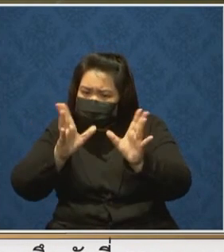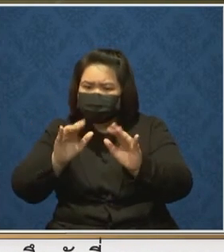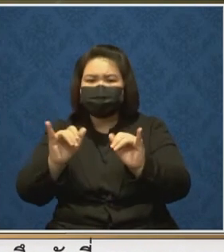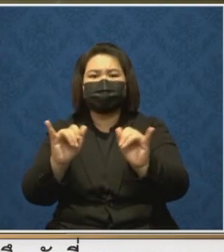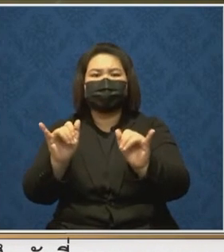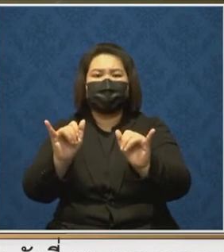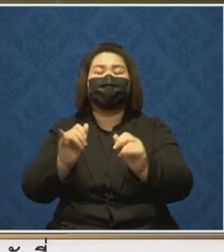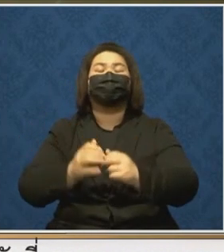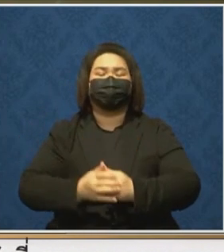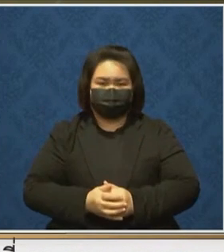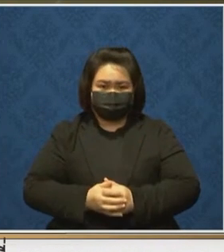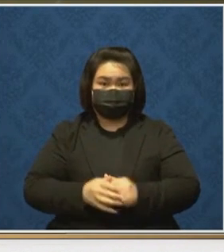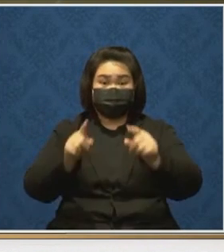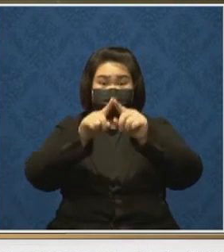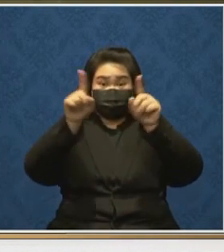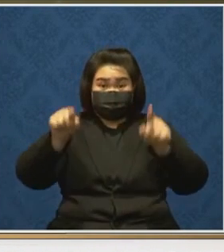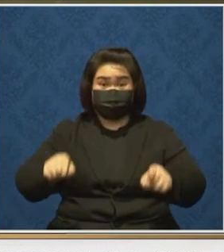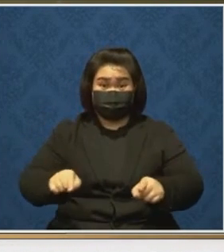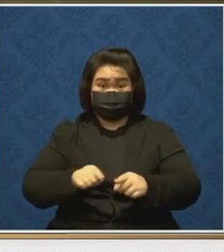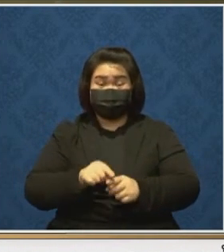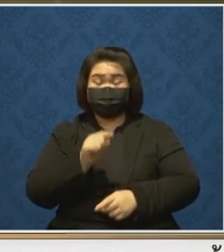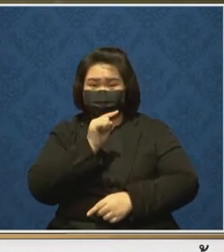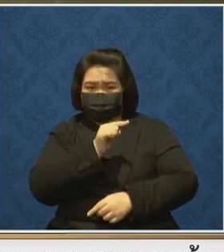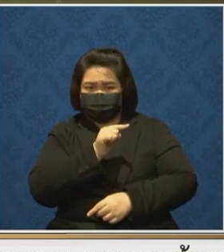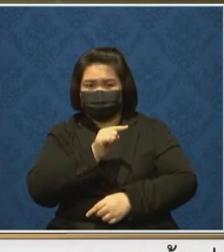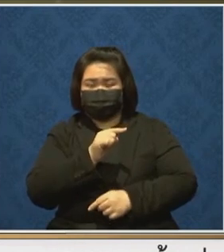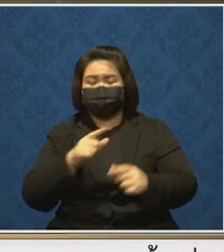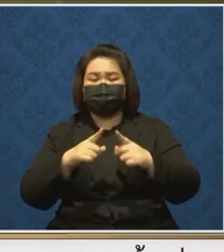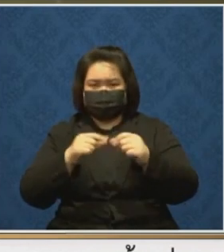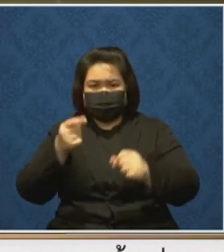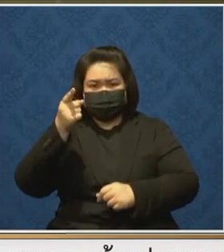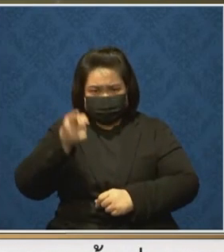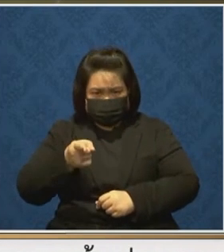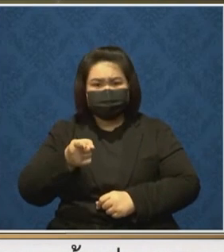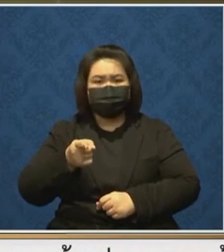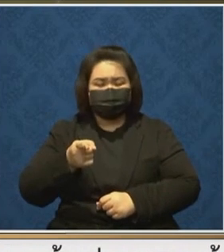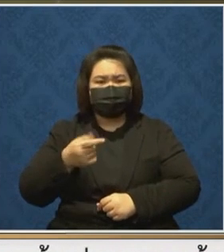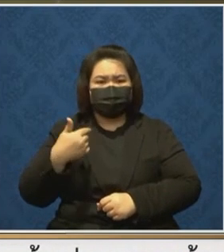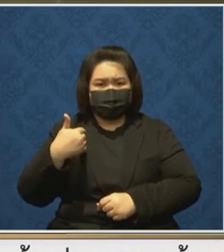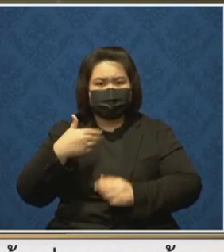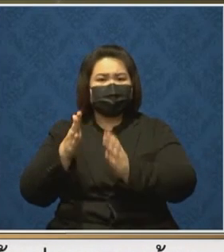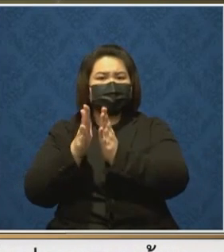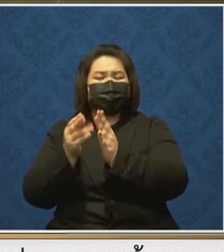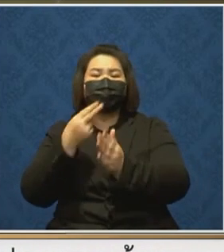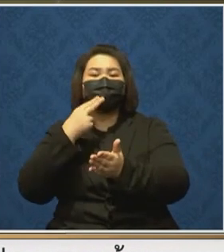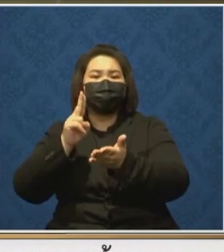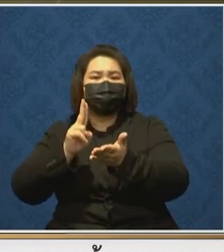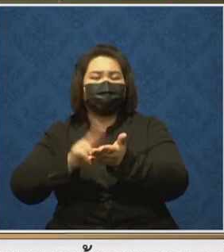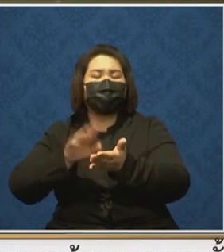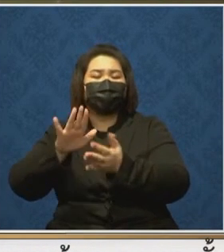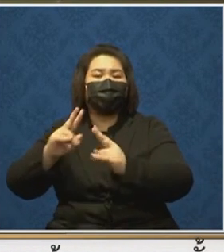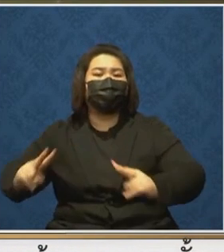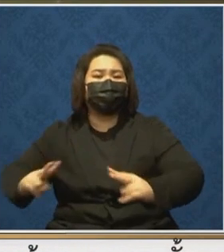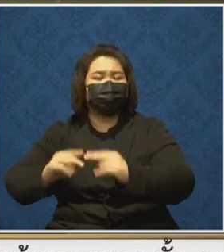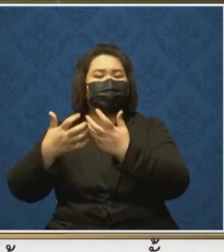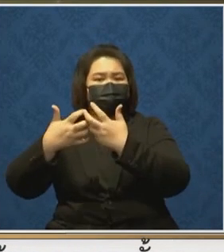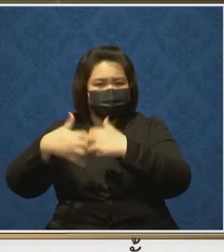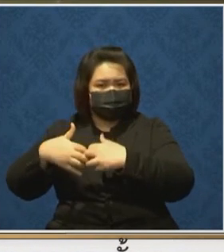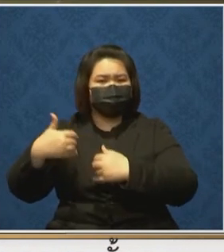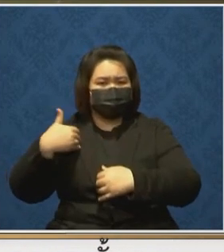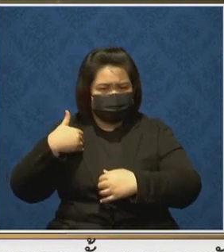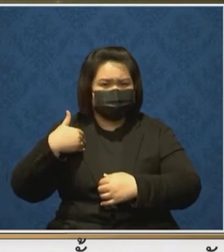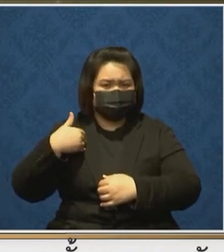สั่ดังานใกสงสดชับับนี้ค่ะเป็นขอเทรจงที่สอดคร้องกับหนังสือกระสวครรมทได้รายงานสารคณ